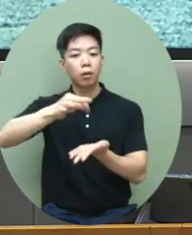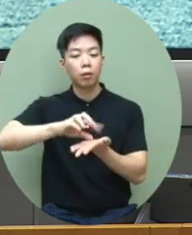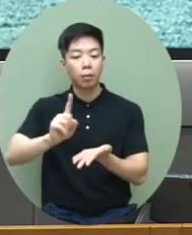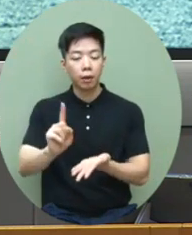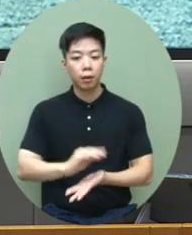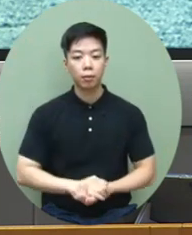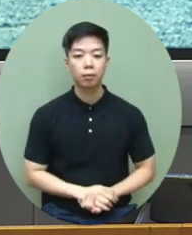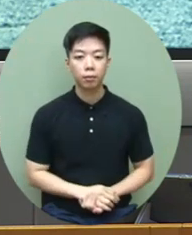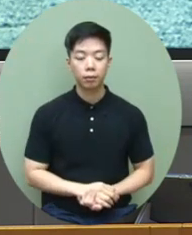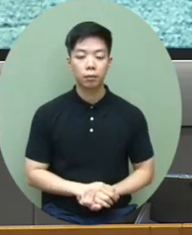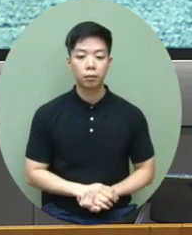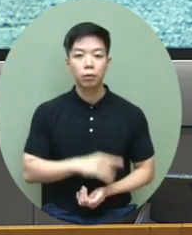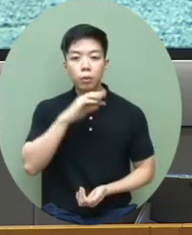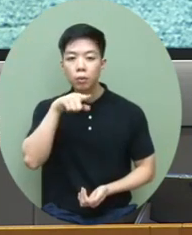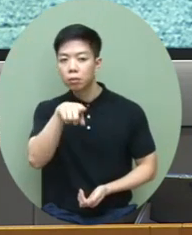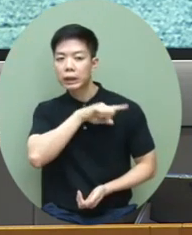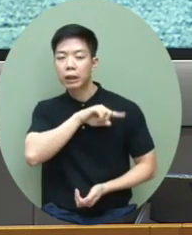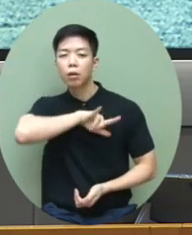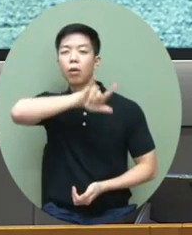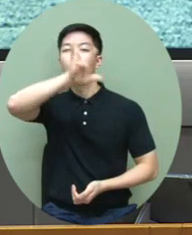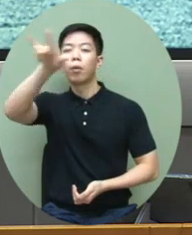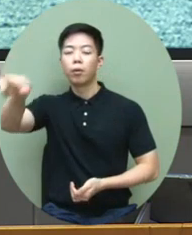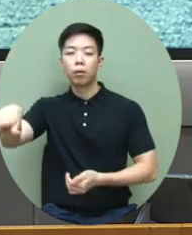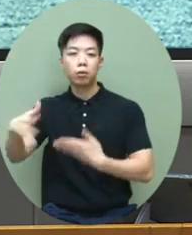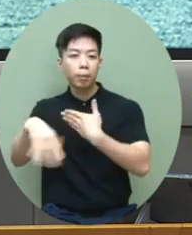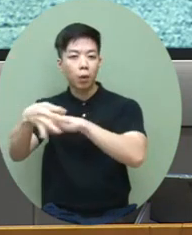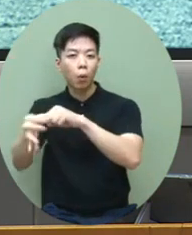嚇。即係如果佢去個地方，佢可能要求一啲